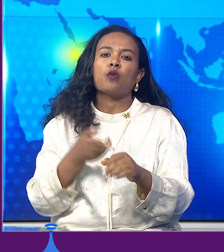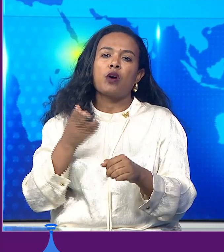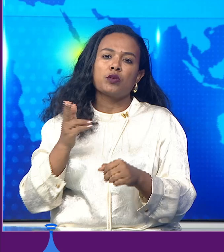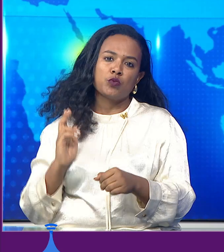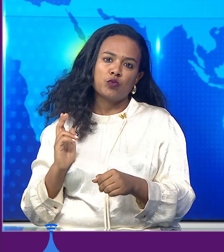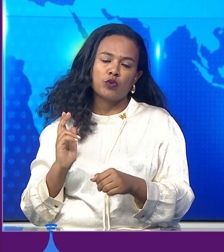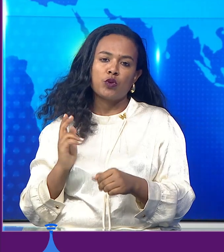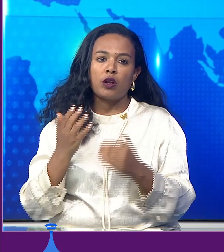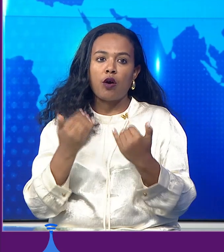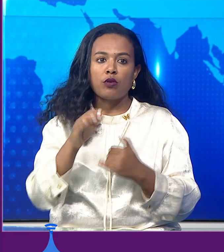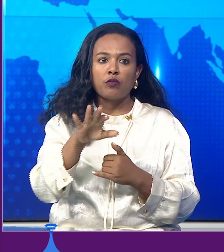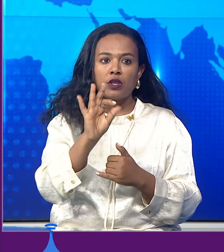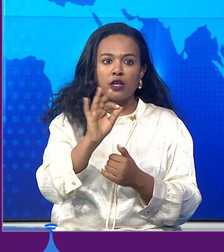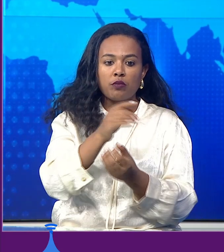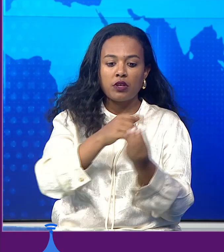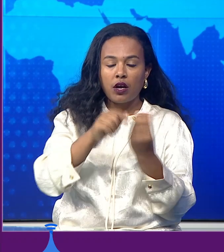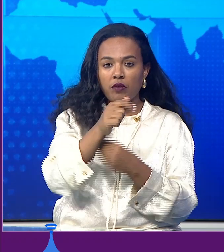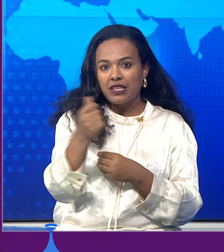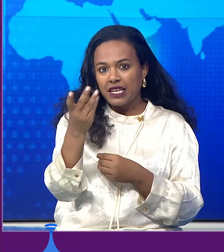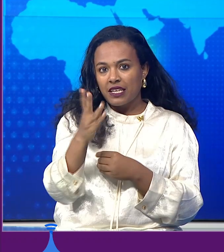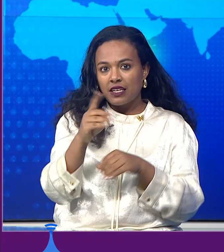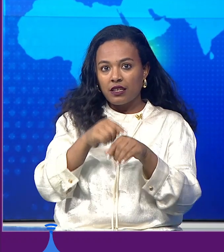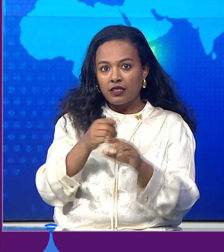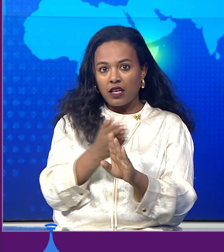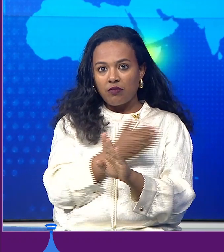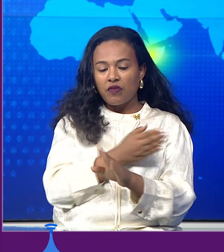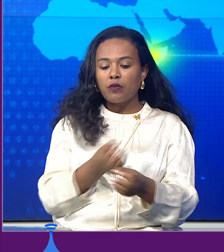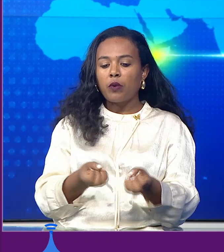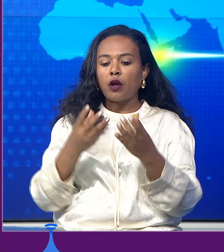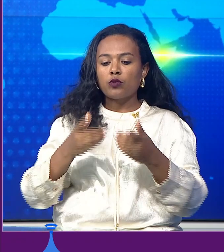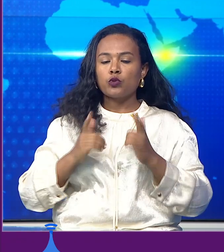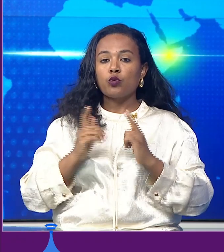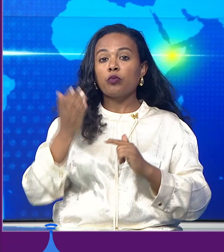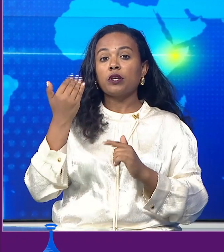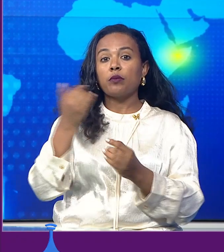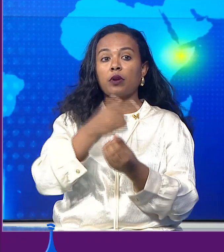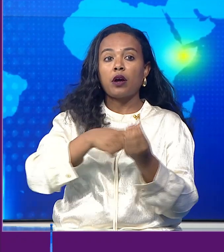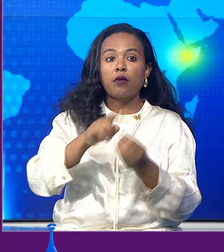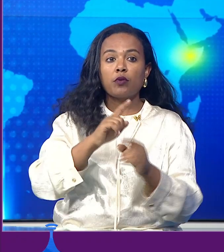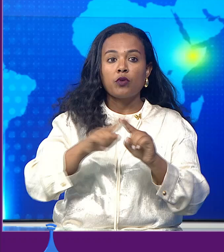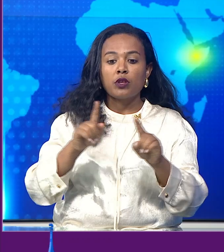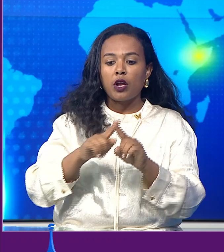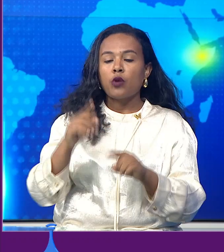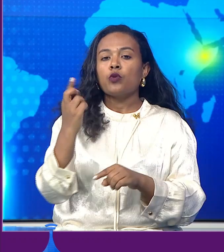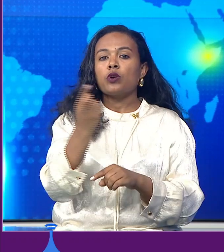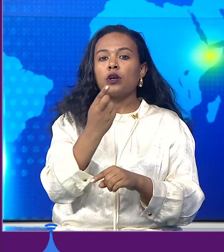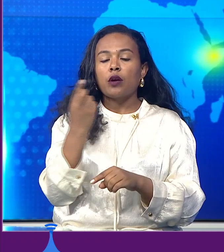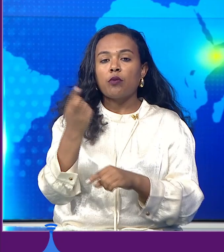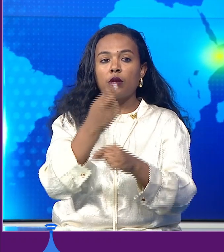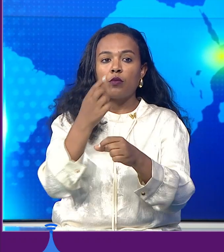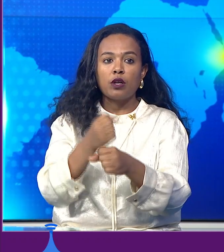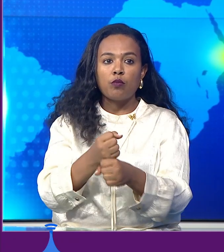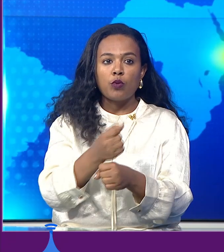አፈናቅሏቸዋል። አሁን የምንገኝበት አካባቢ ከጥቂት ጊዜያት በፊት በርካቶች ይኖሩበት የነበረ አካባቢ ነው። የተለያዩ ቀበሌያት እንዲሁ የነበሩበት